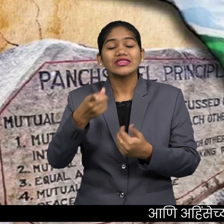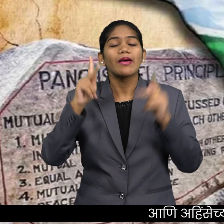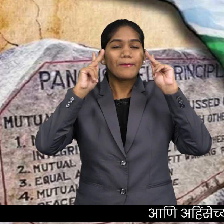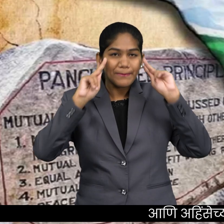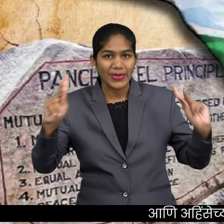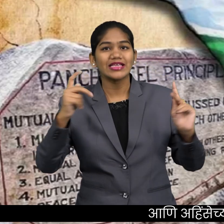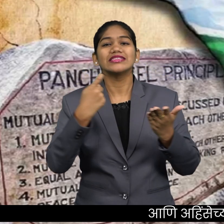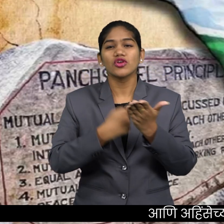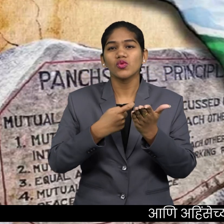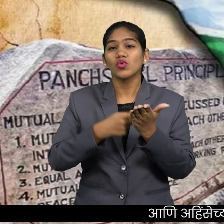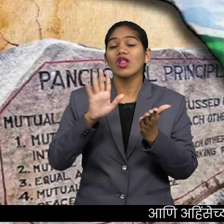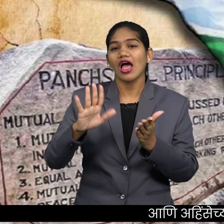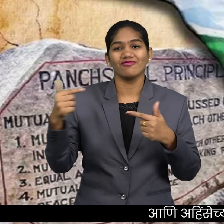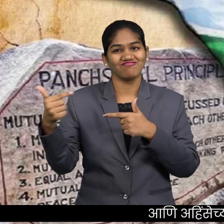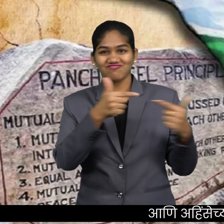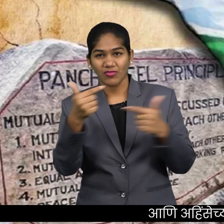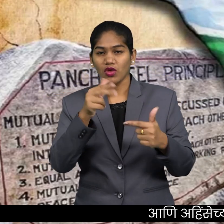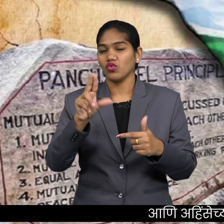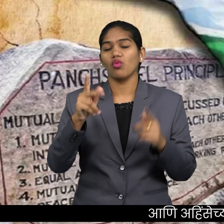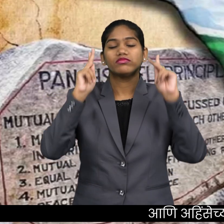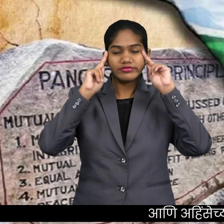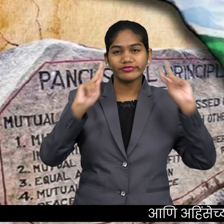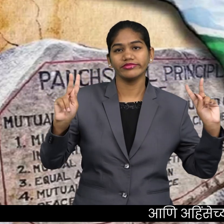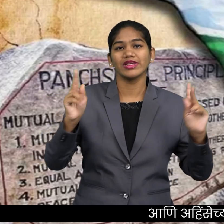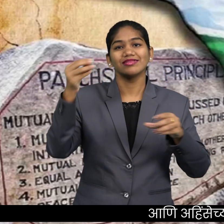आणि असंहितेच्या तत्वावर आधारित होते.